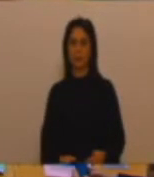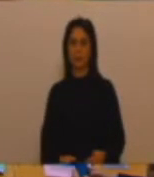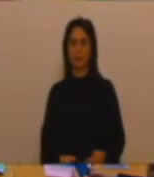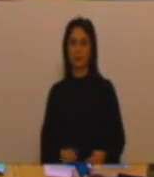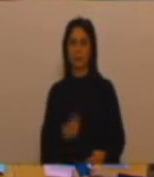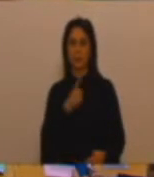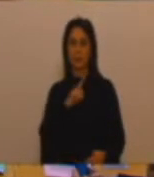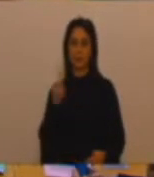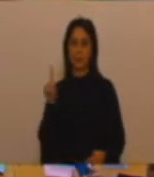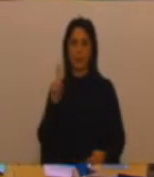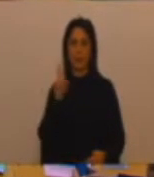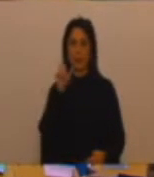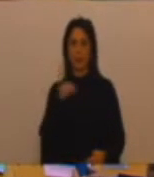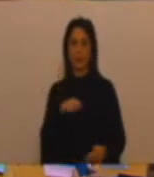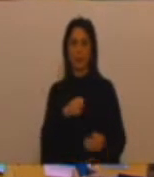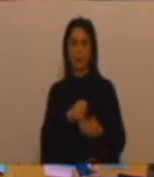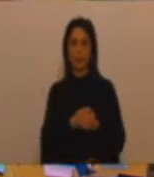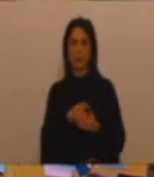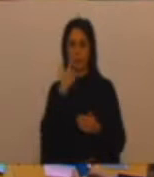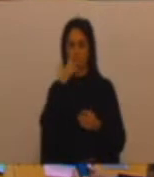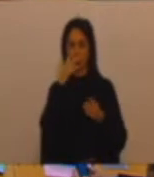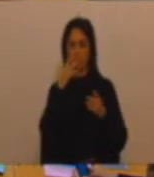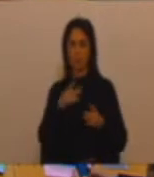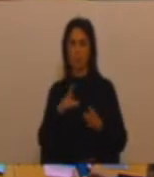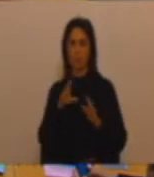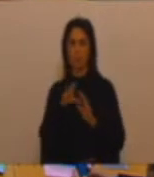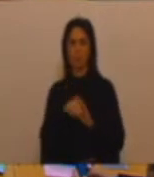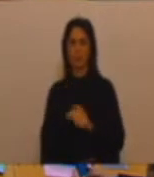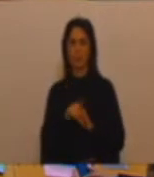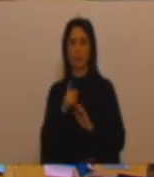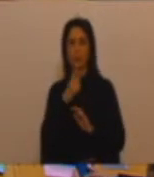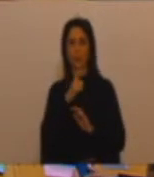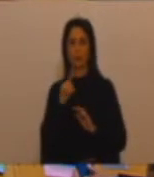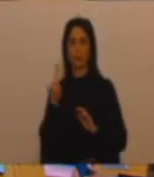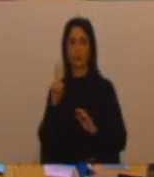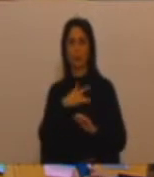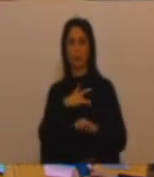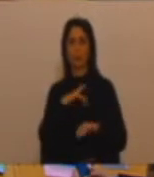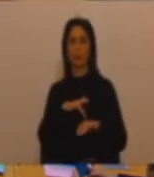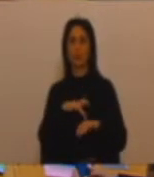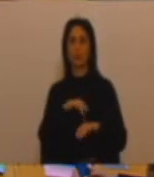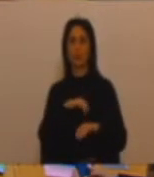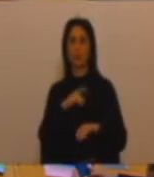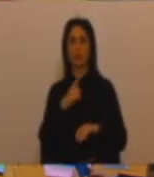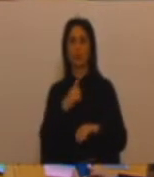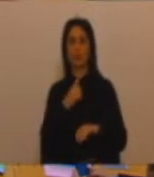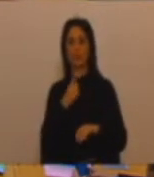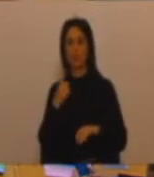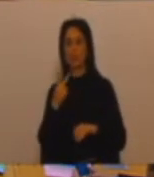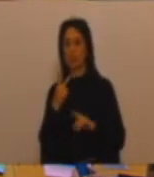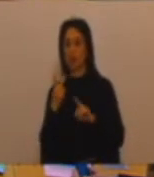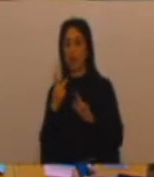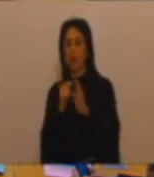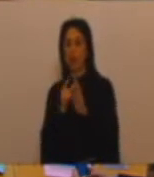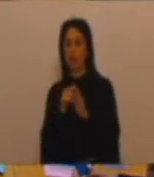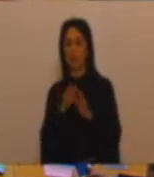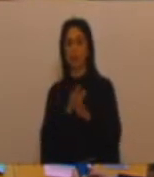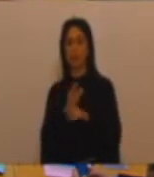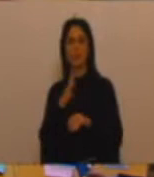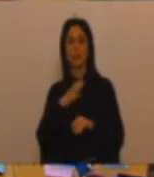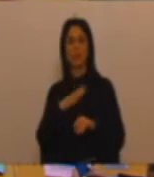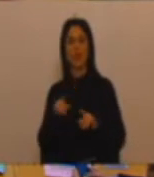Milyon adam yanamda amu bedurebaşı çartuli da milyonuz guşe matki varı kide titos ori qavs daxlobit sruliat